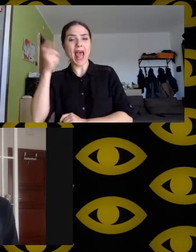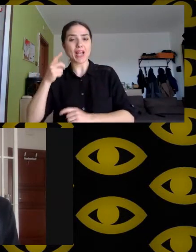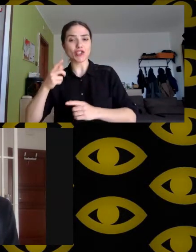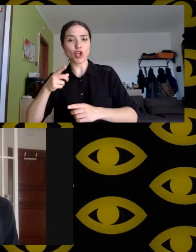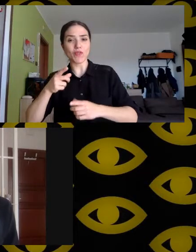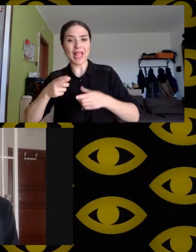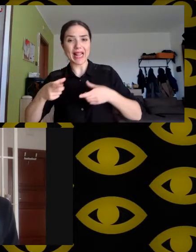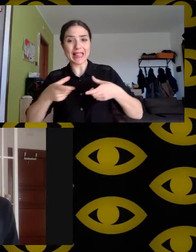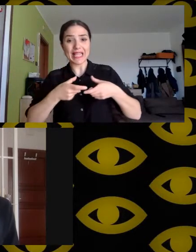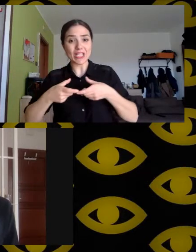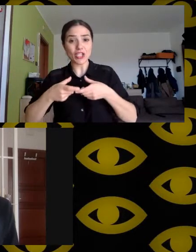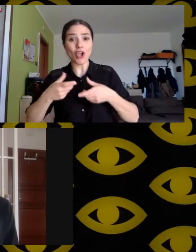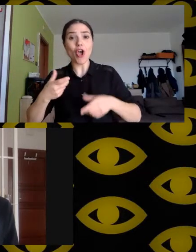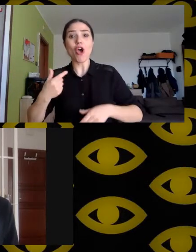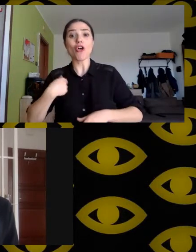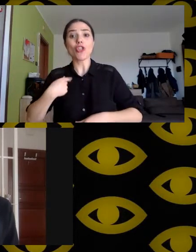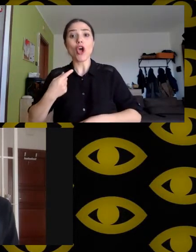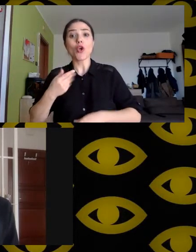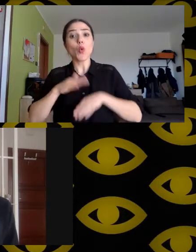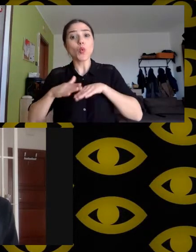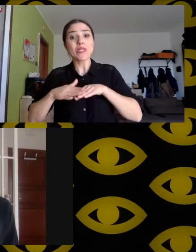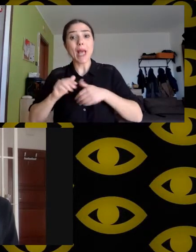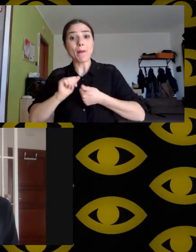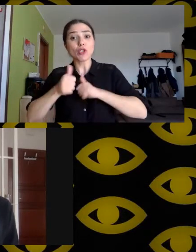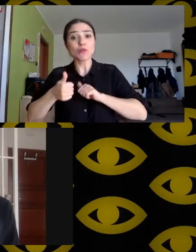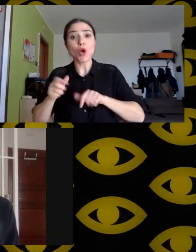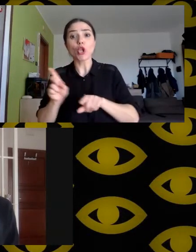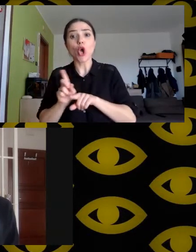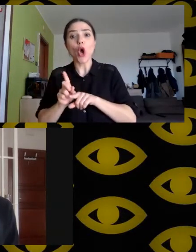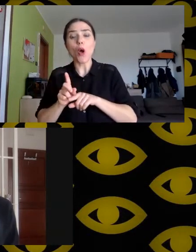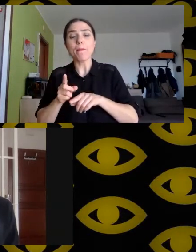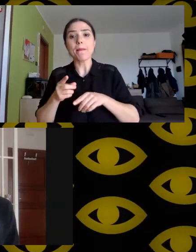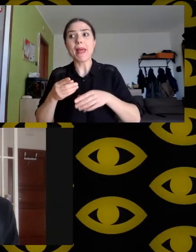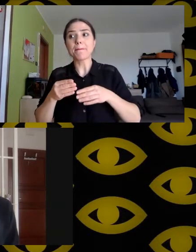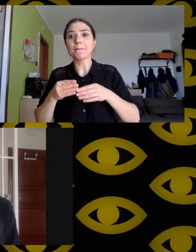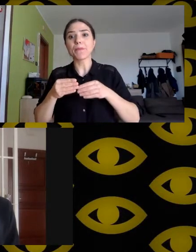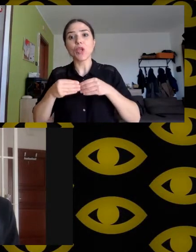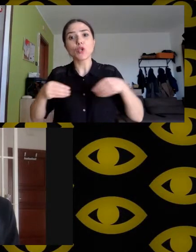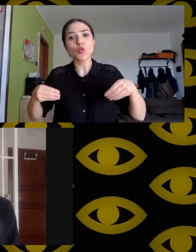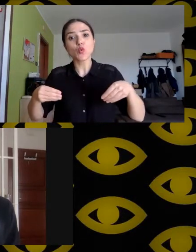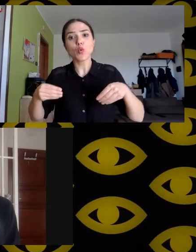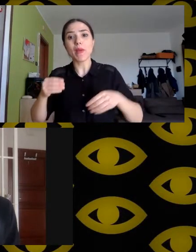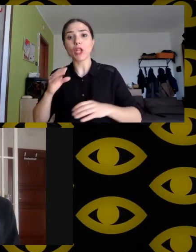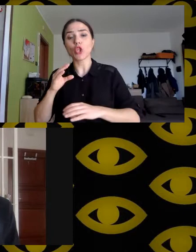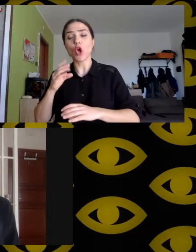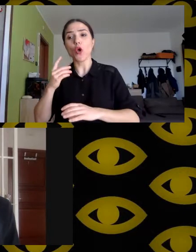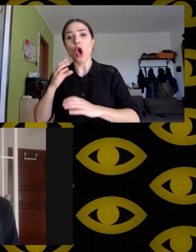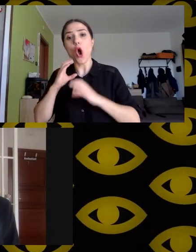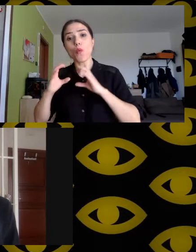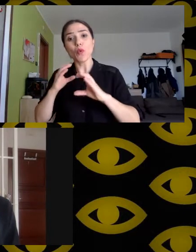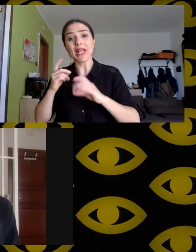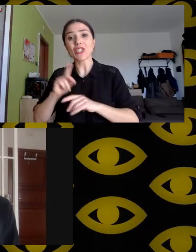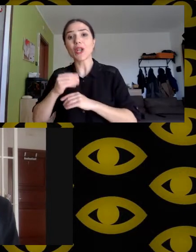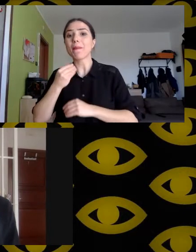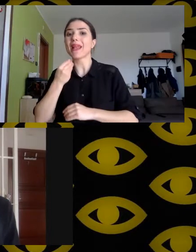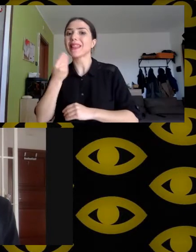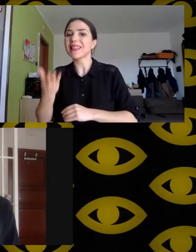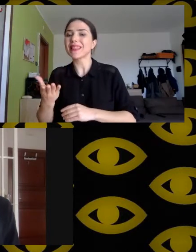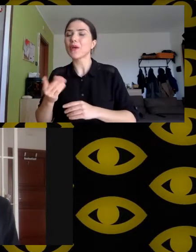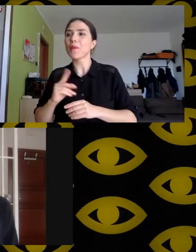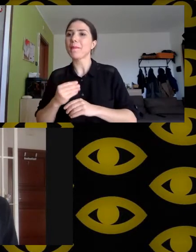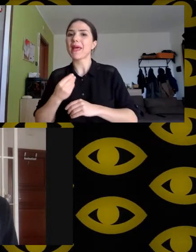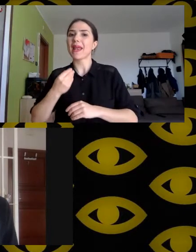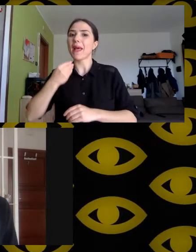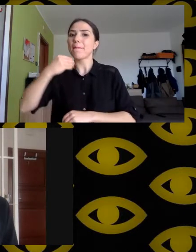invece vogliamo utilizzarlo come strumento di comunicazione, veicolare un messaggio importante, che è un messaggio di coraggio, non di